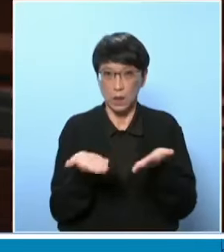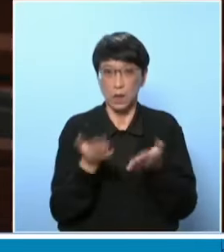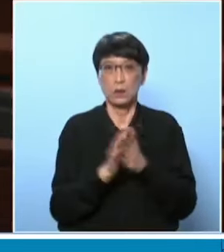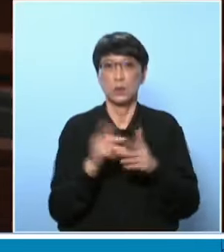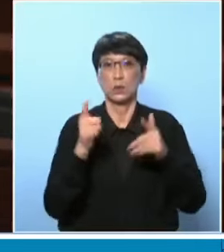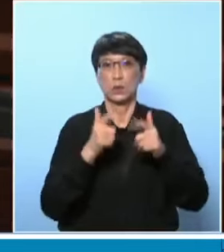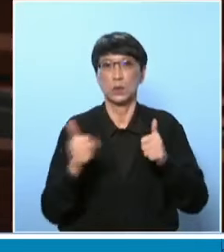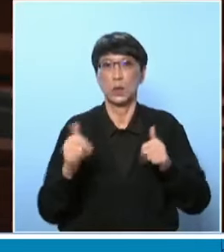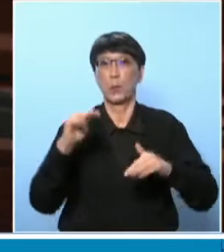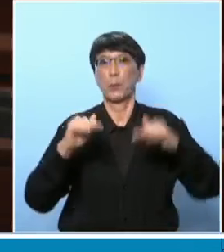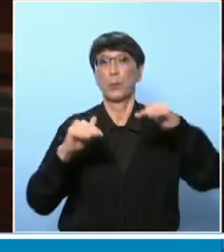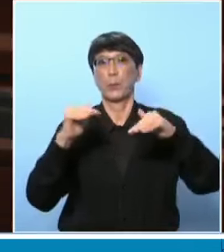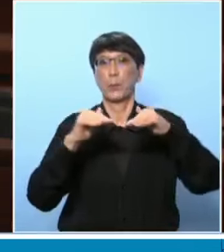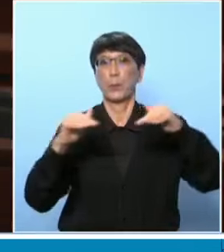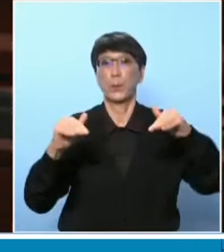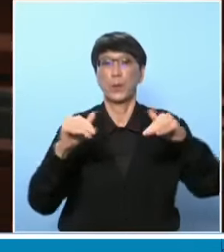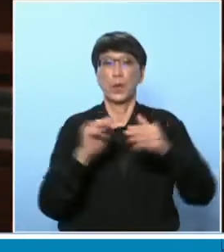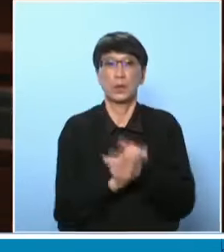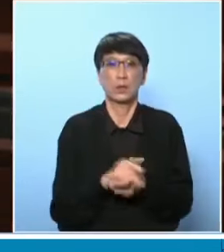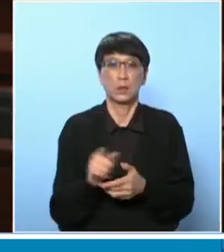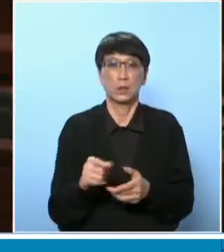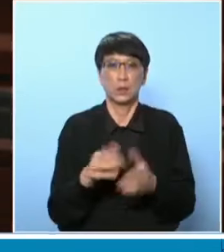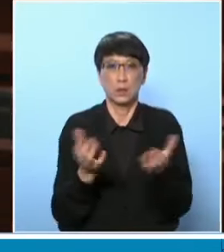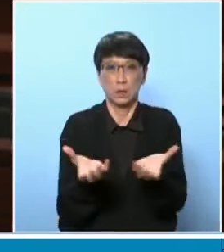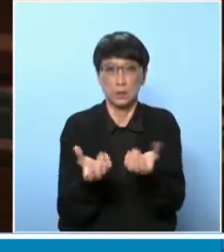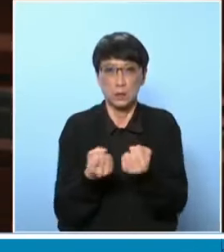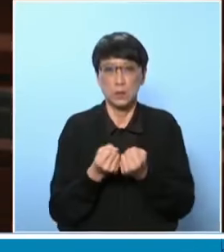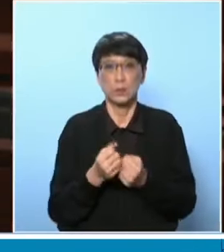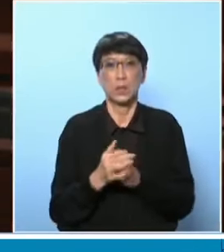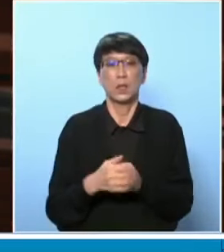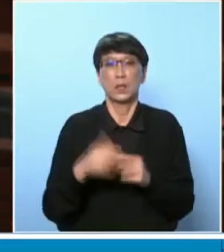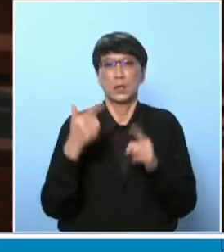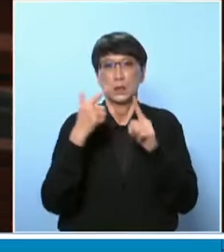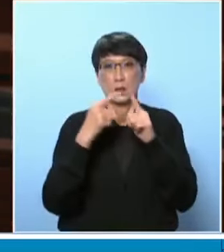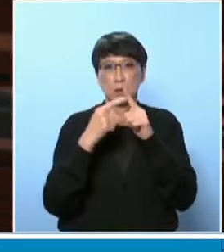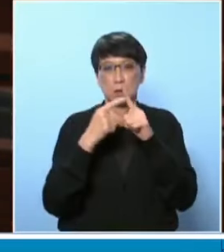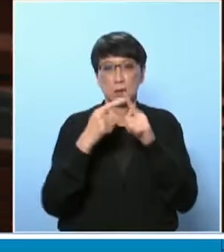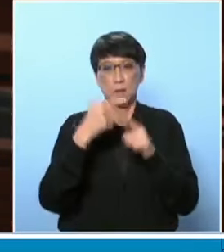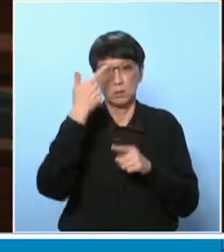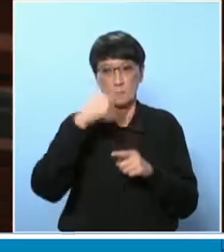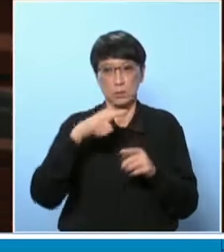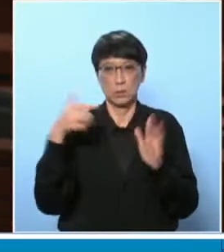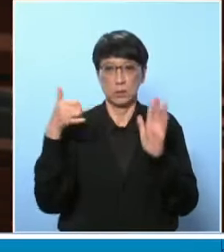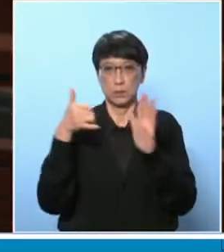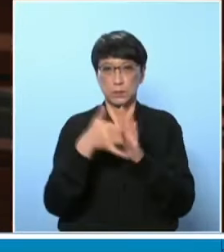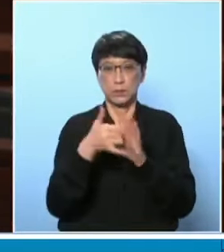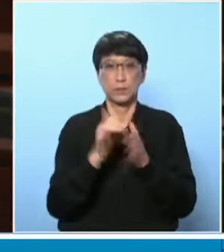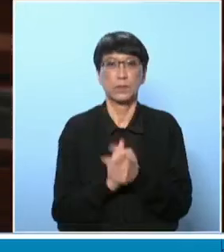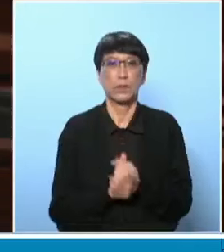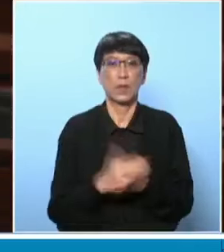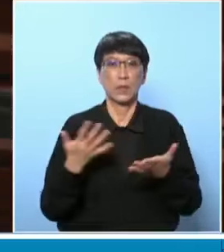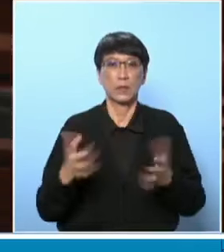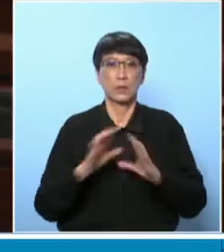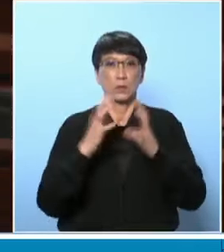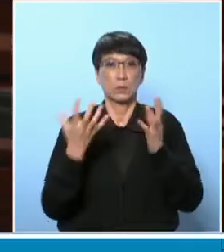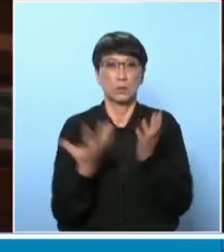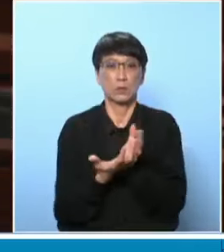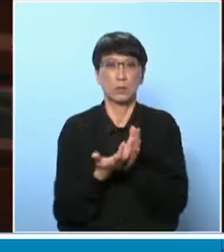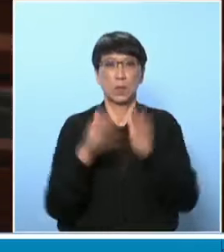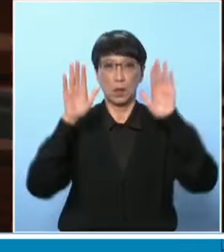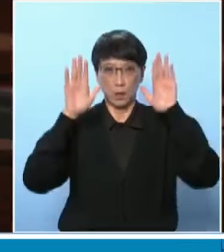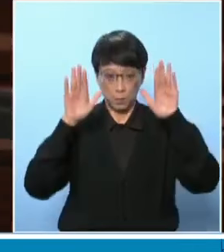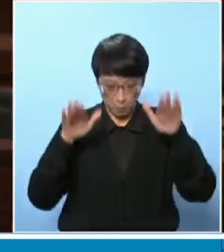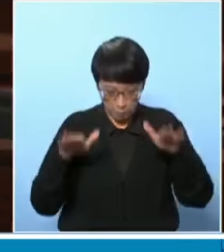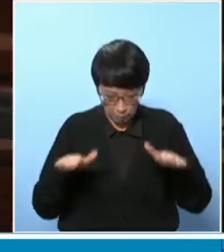衡。咁但係咧，最重要裝備好業界，其中要吸納一啲新力軍。新力軍咁其實好重要。香港一個大嘅群體就係穆斯林